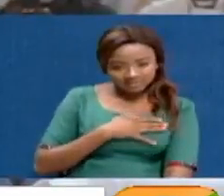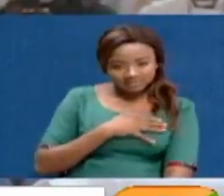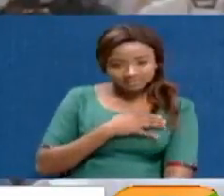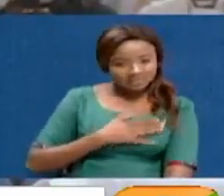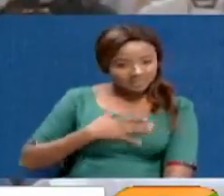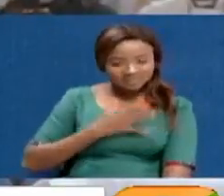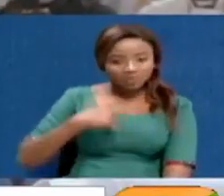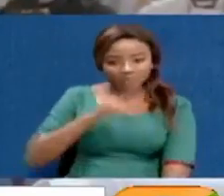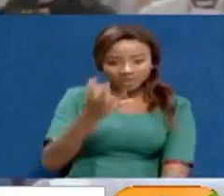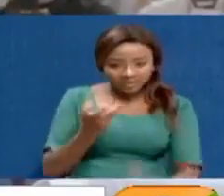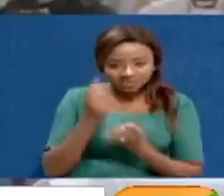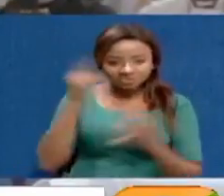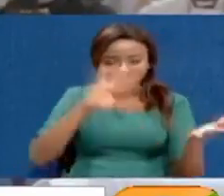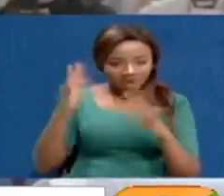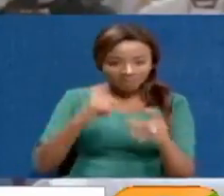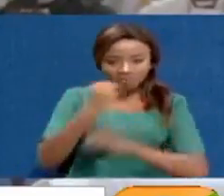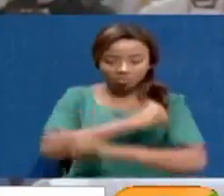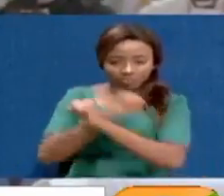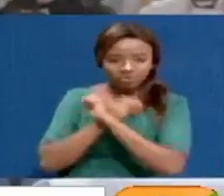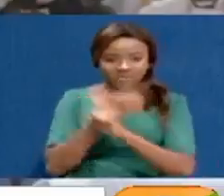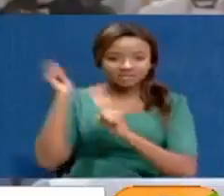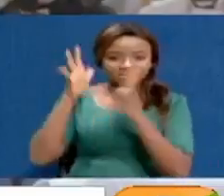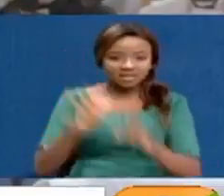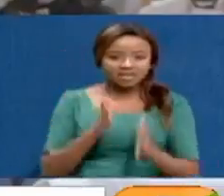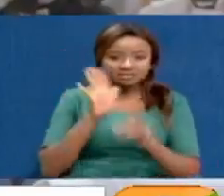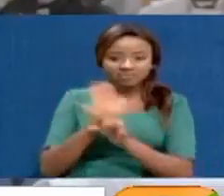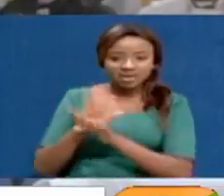ni vile ya kuzuia watu wengi wasipate ugonjwa huu.